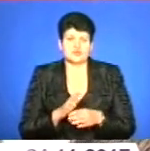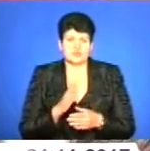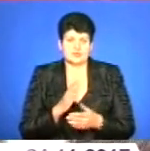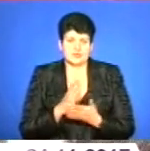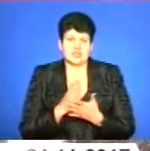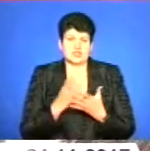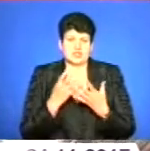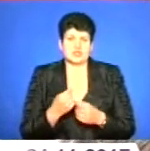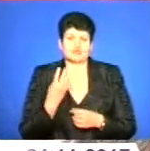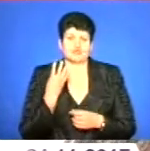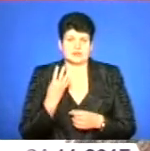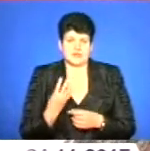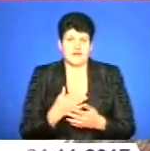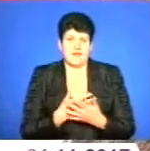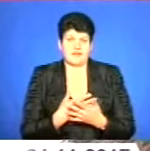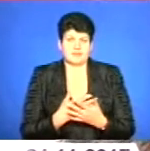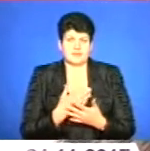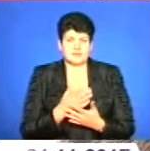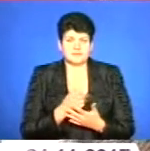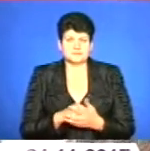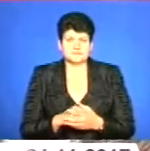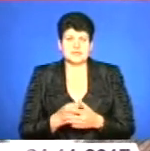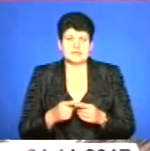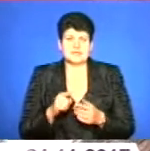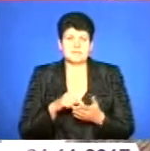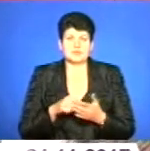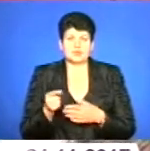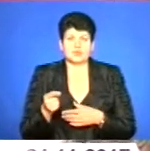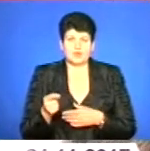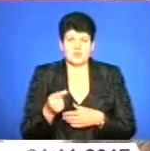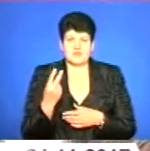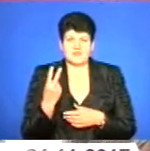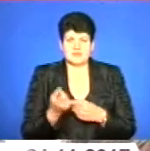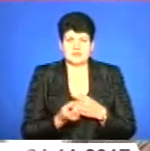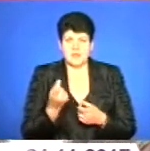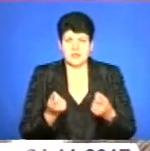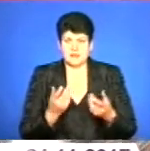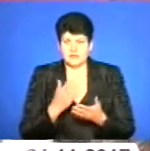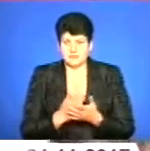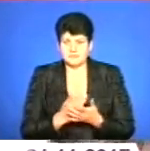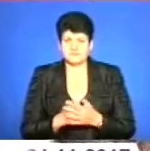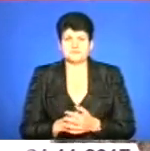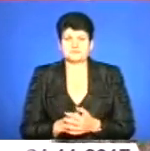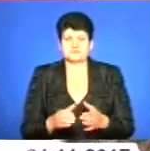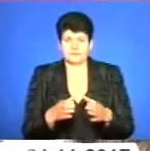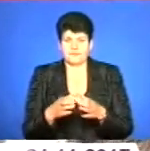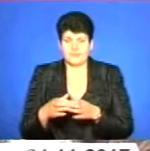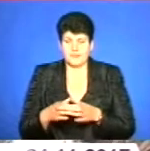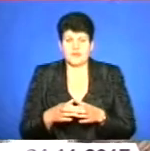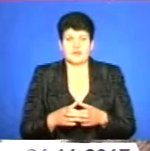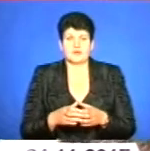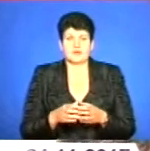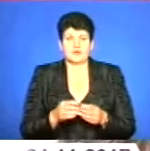Це є місто Тернопіль, 2 спалахи. Відповідно, один пов'язаний